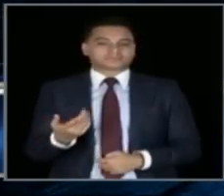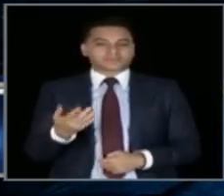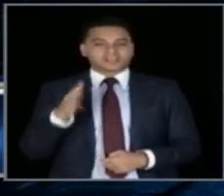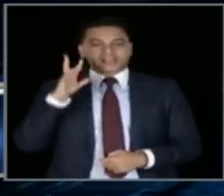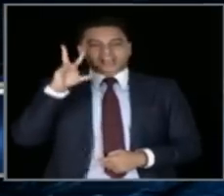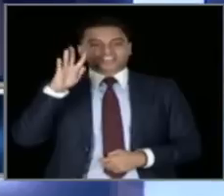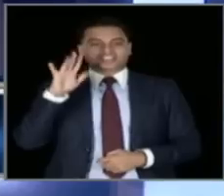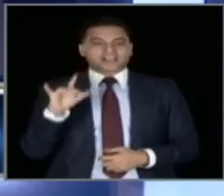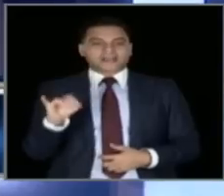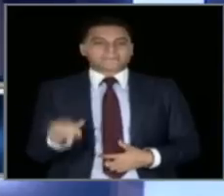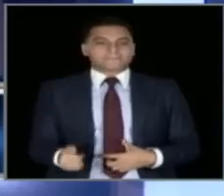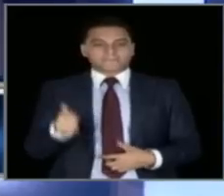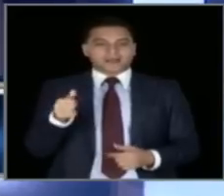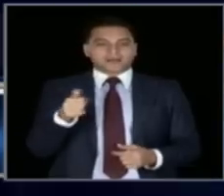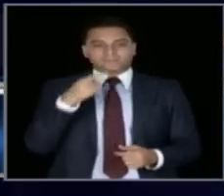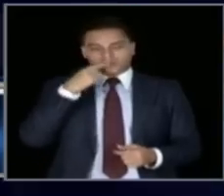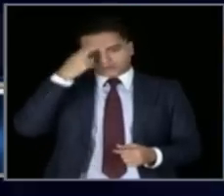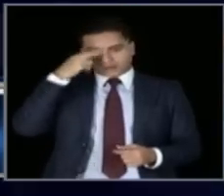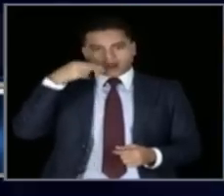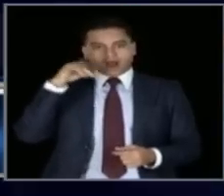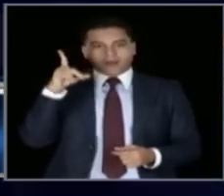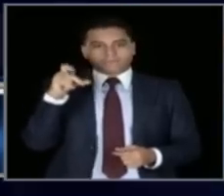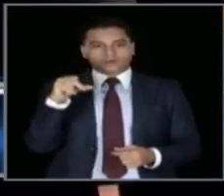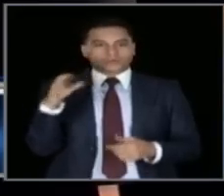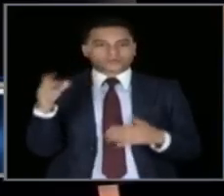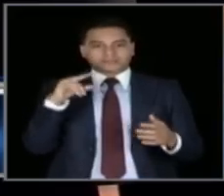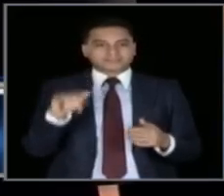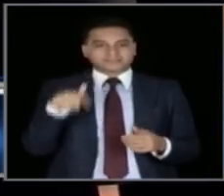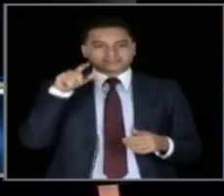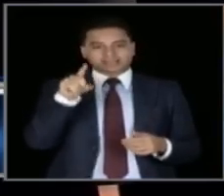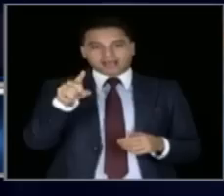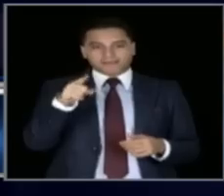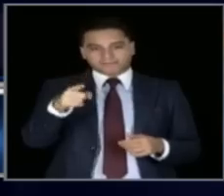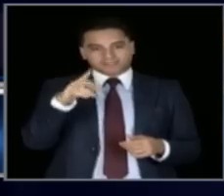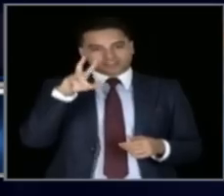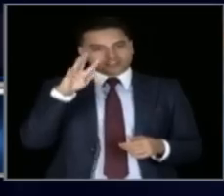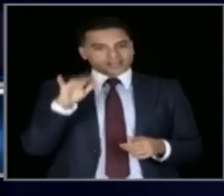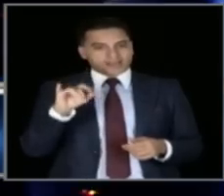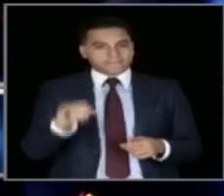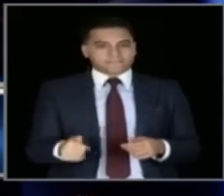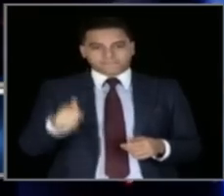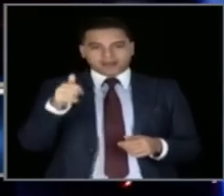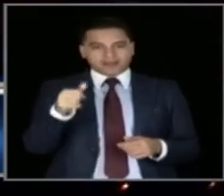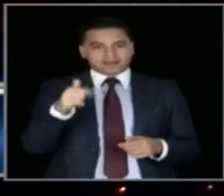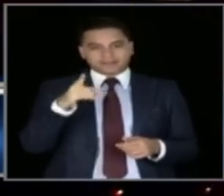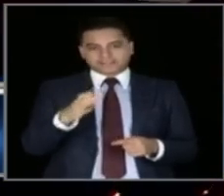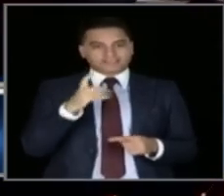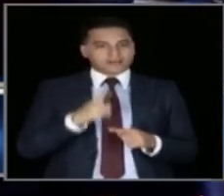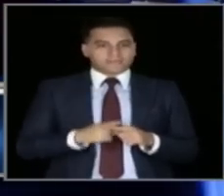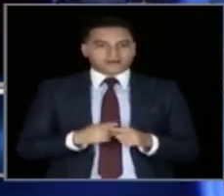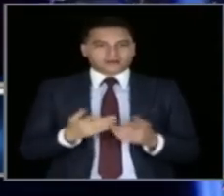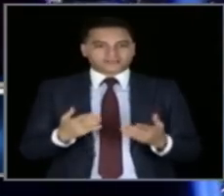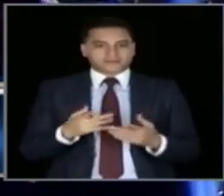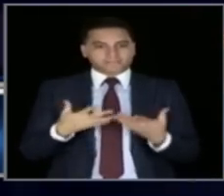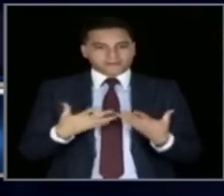شيماء. عمرو دياب. عمرو دياب. الاغنيه شيماء. اجابه خاطئه.